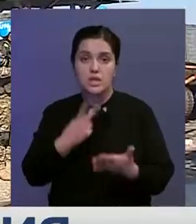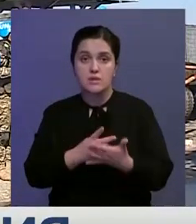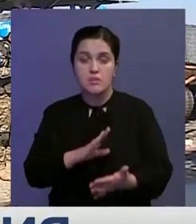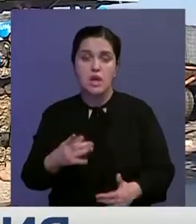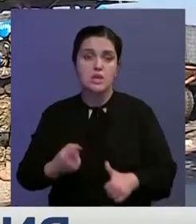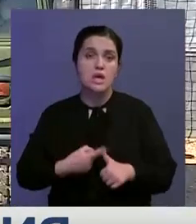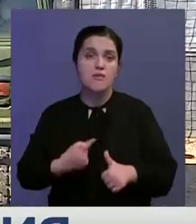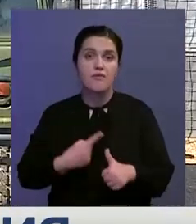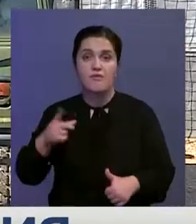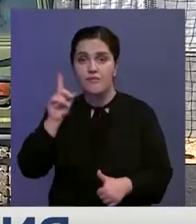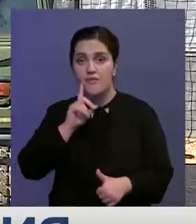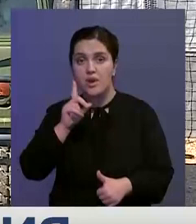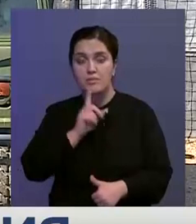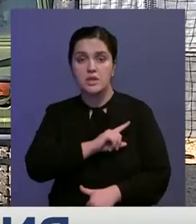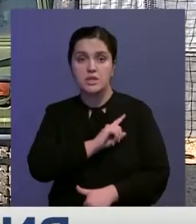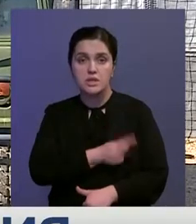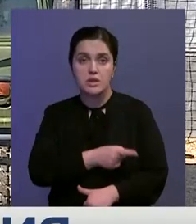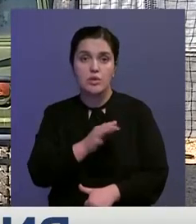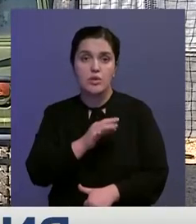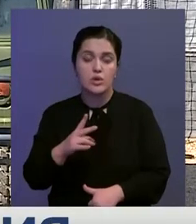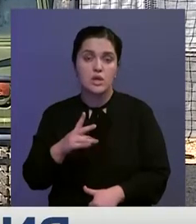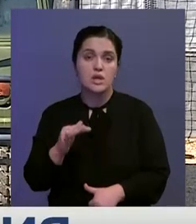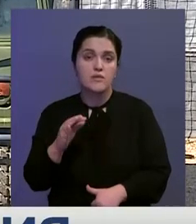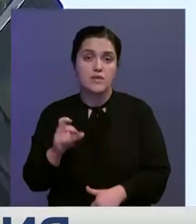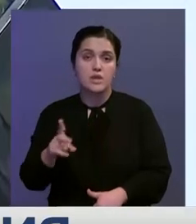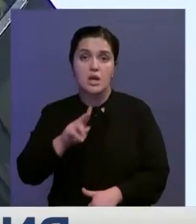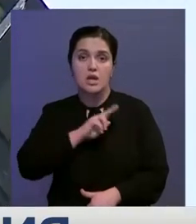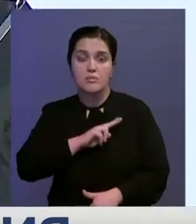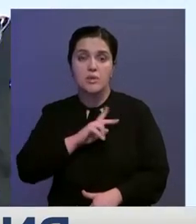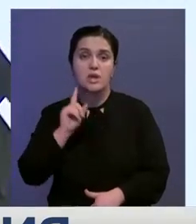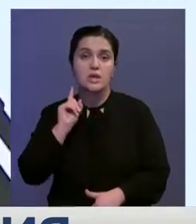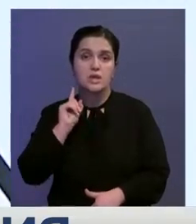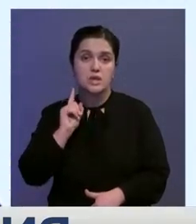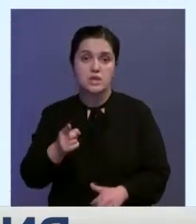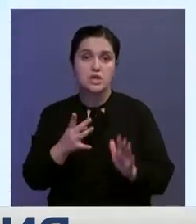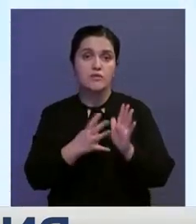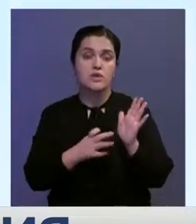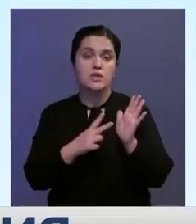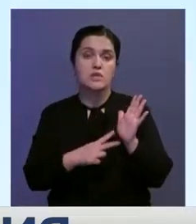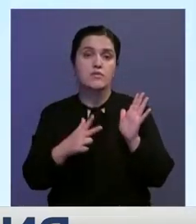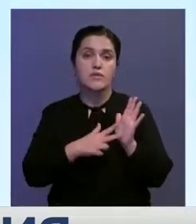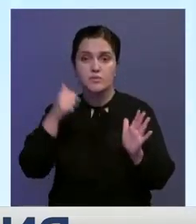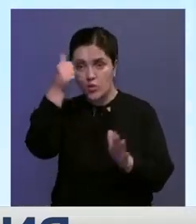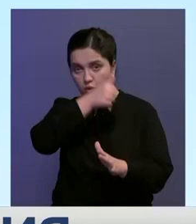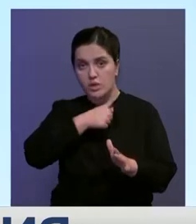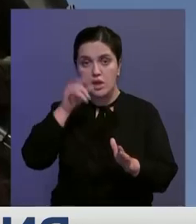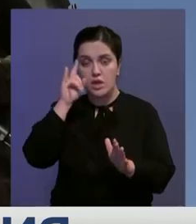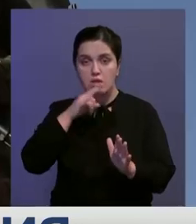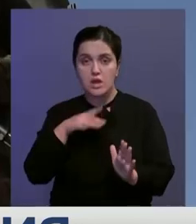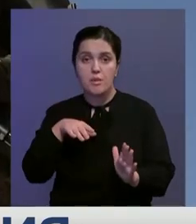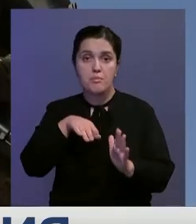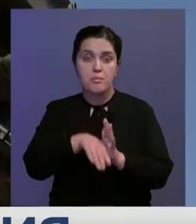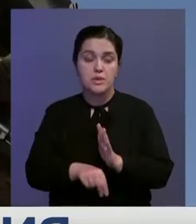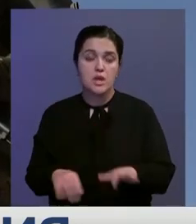название «Временные силы ООН в Ливане». Там ведется работа с 1978 года. Казахстан подключился к этой